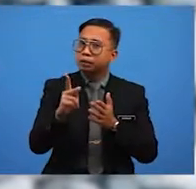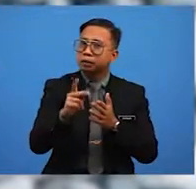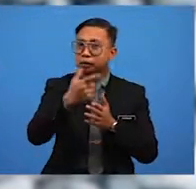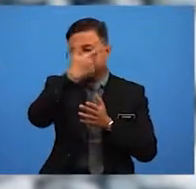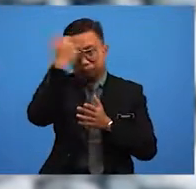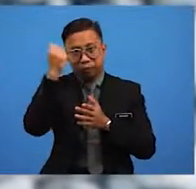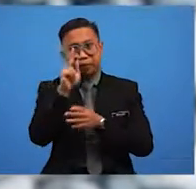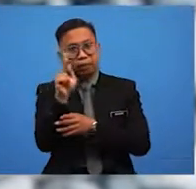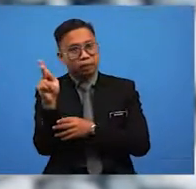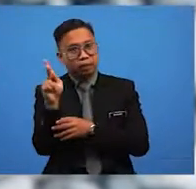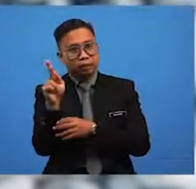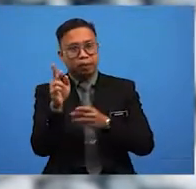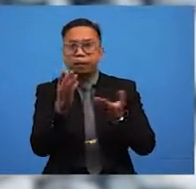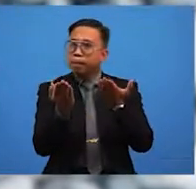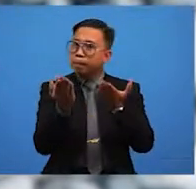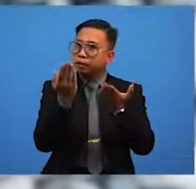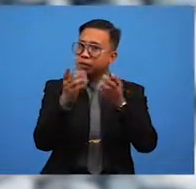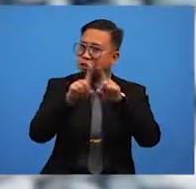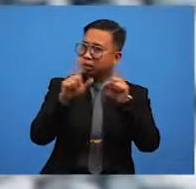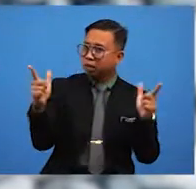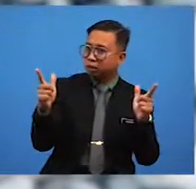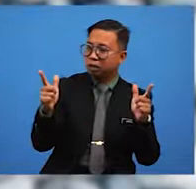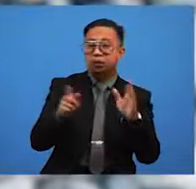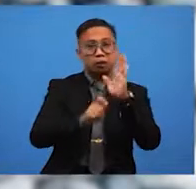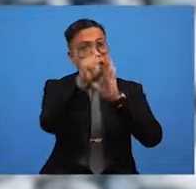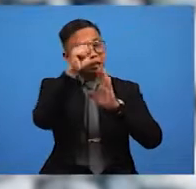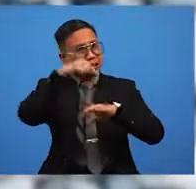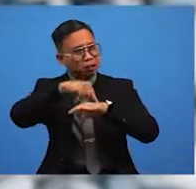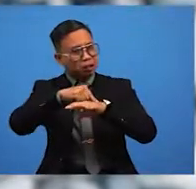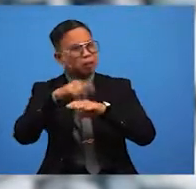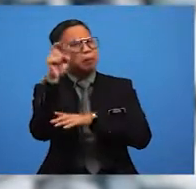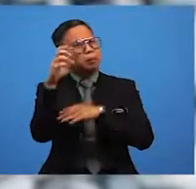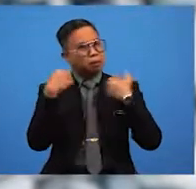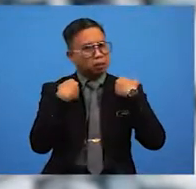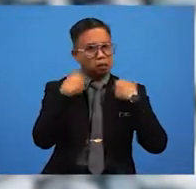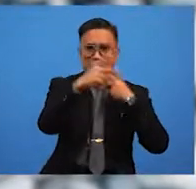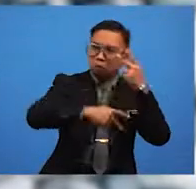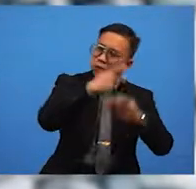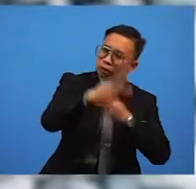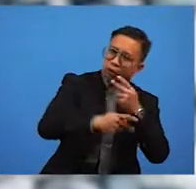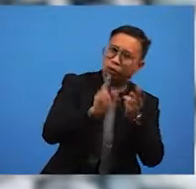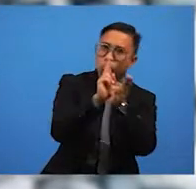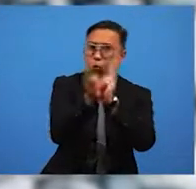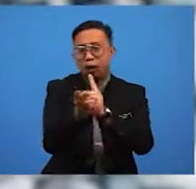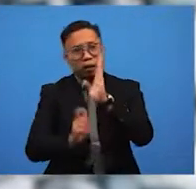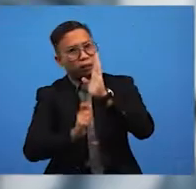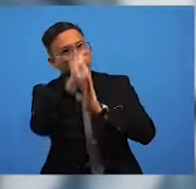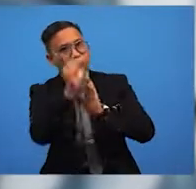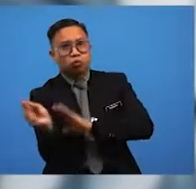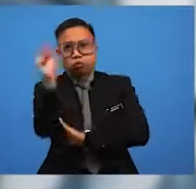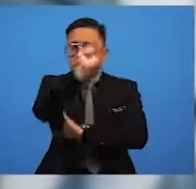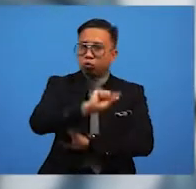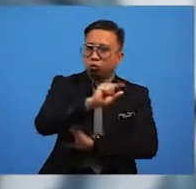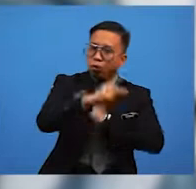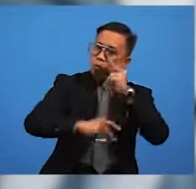menyebabkan perbezaan ketinggian ini? Mesti ada sesuatu proses yang mengubah ketinggian gunung.